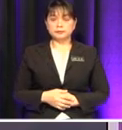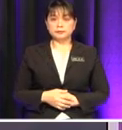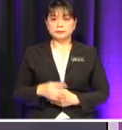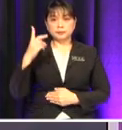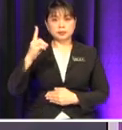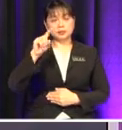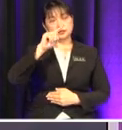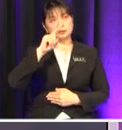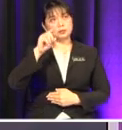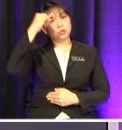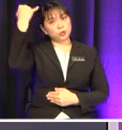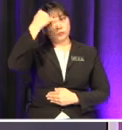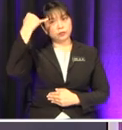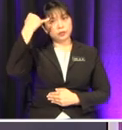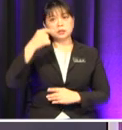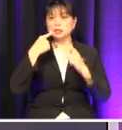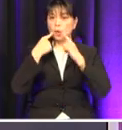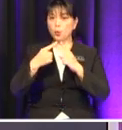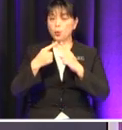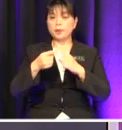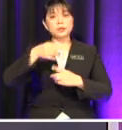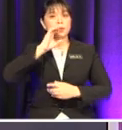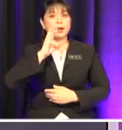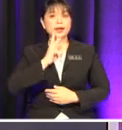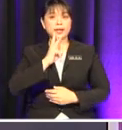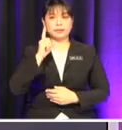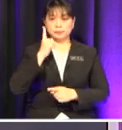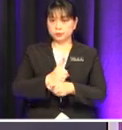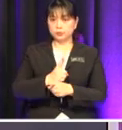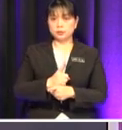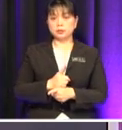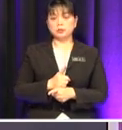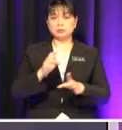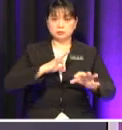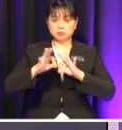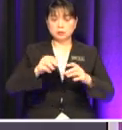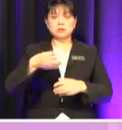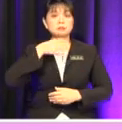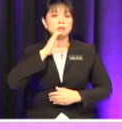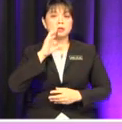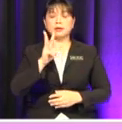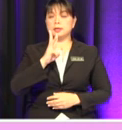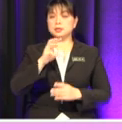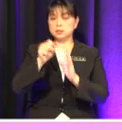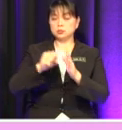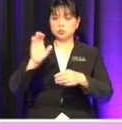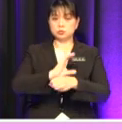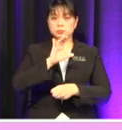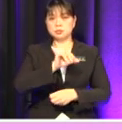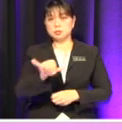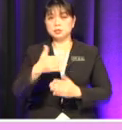minuman Oke jadi faktanya hydrasi Oke penerangannya minum air secukupnya sebelum